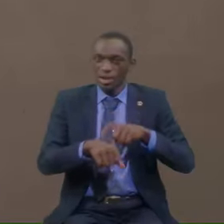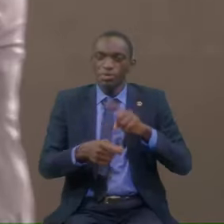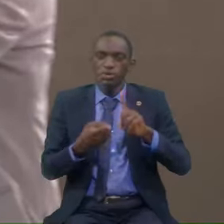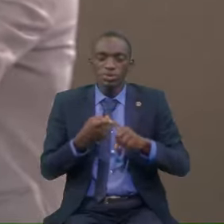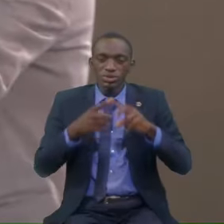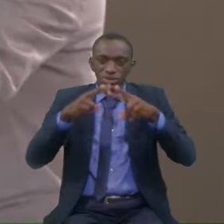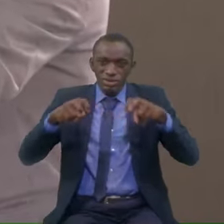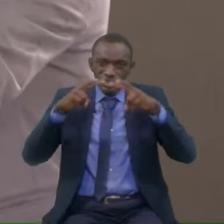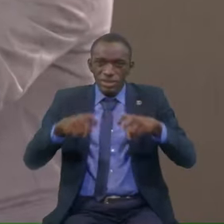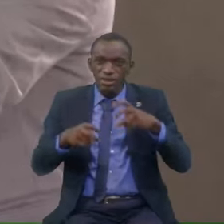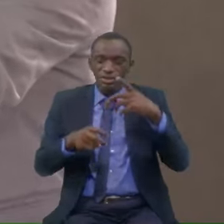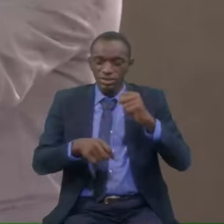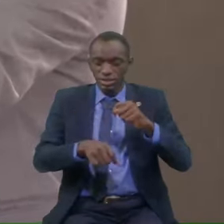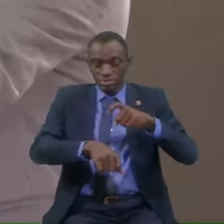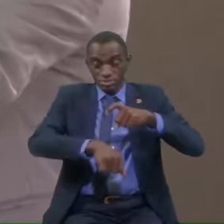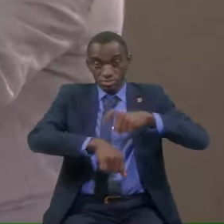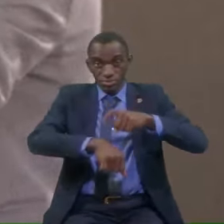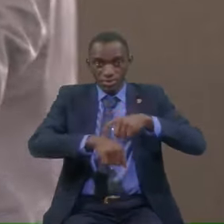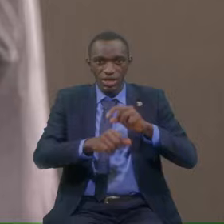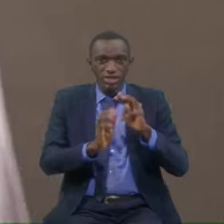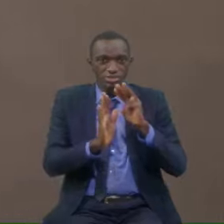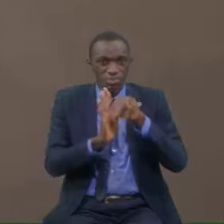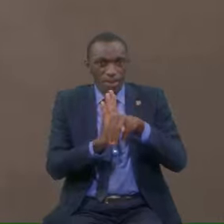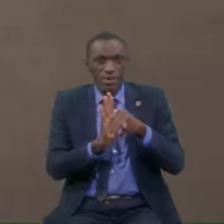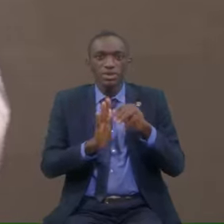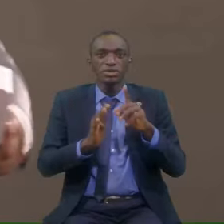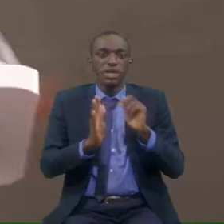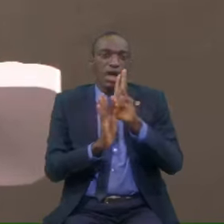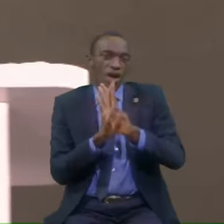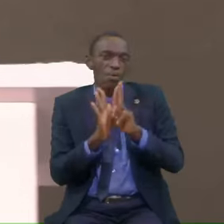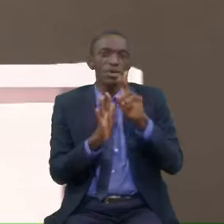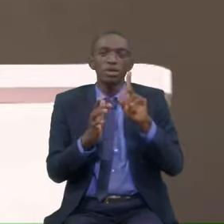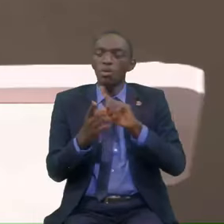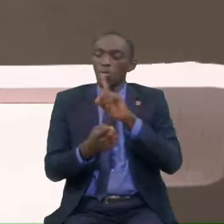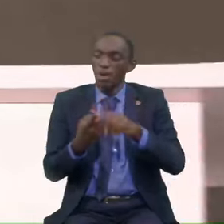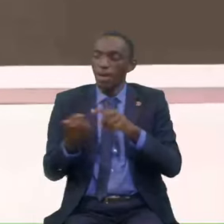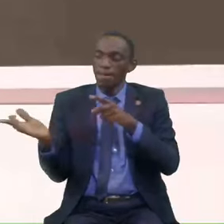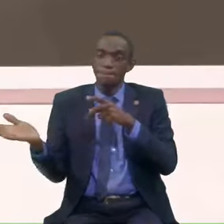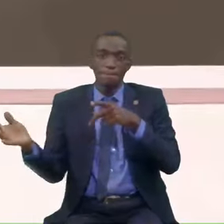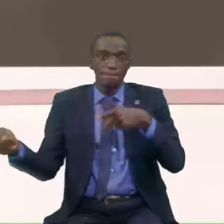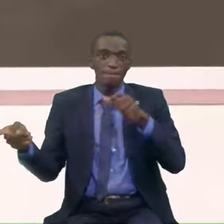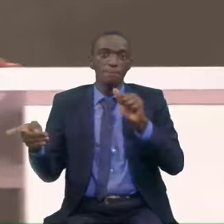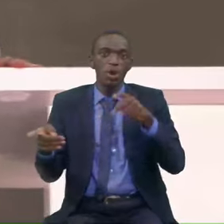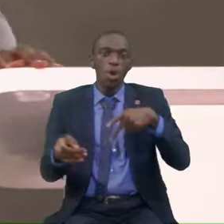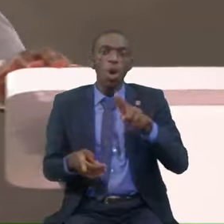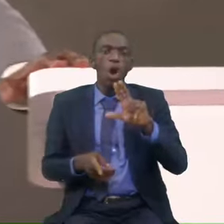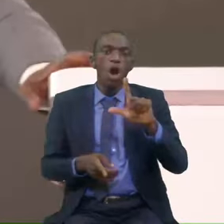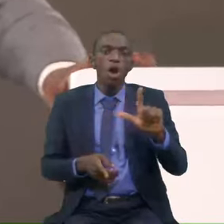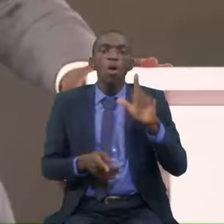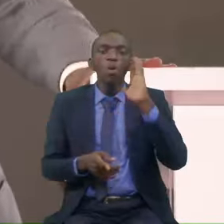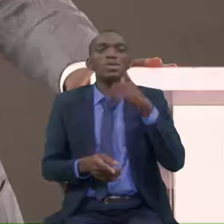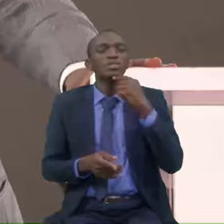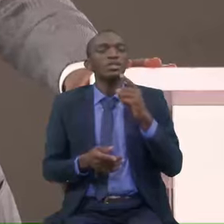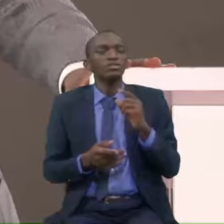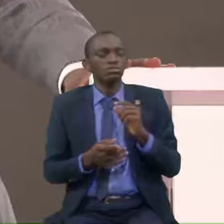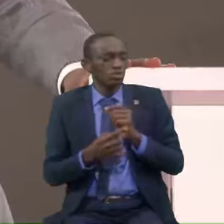l'heure où Paul dira: sors d'elle, toi esprit impur.